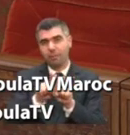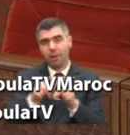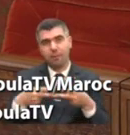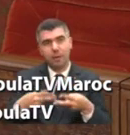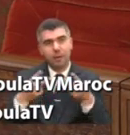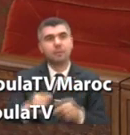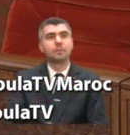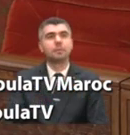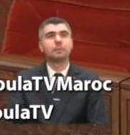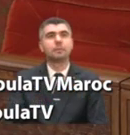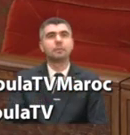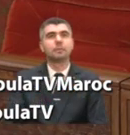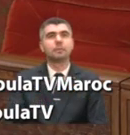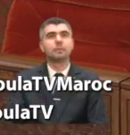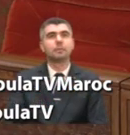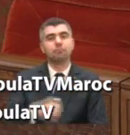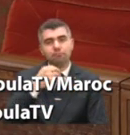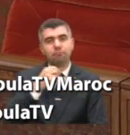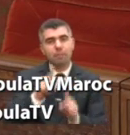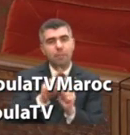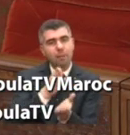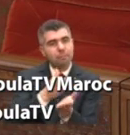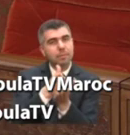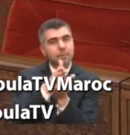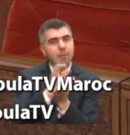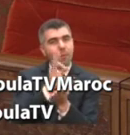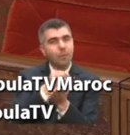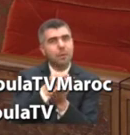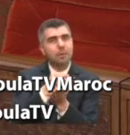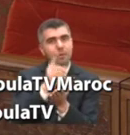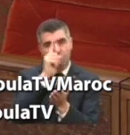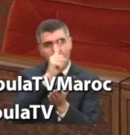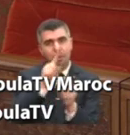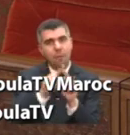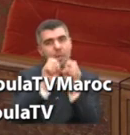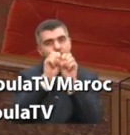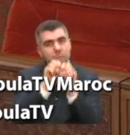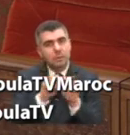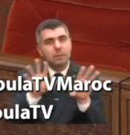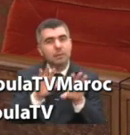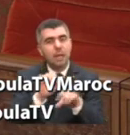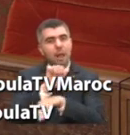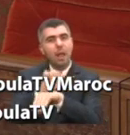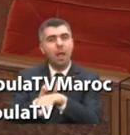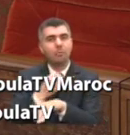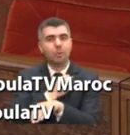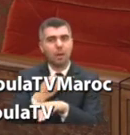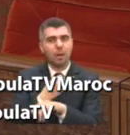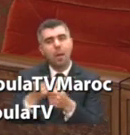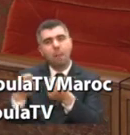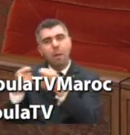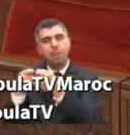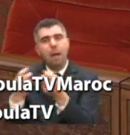يعني ياخذ الاتجاه الصحيح ديالو، الا وهو توسيع التغطية الصحية كما عملنا مع الطلبة